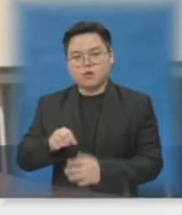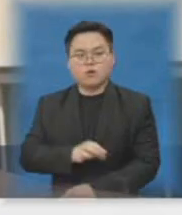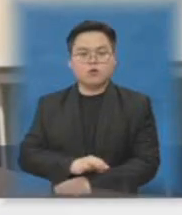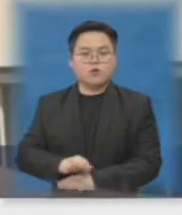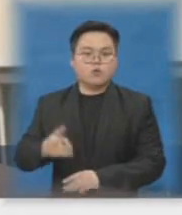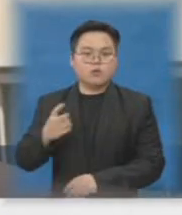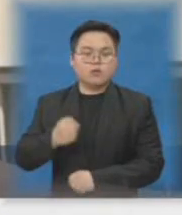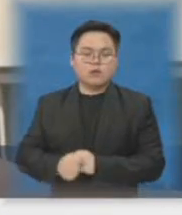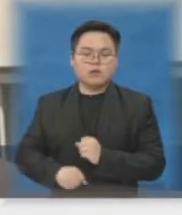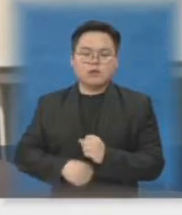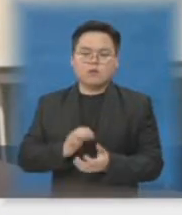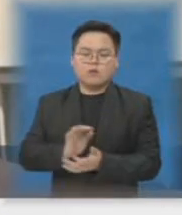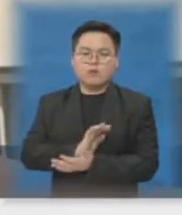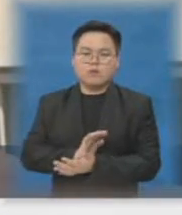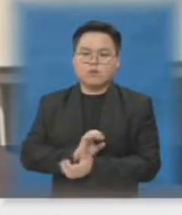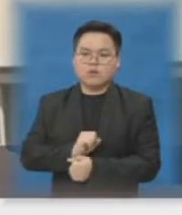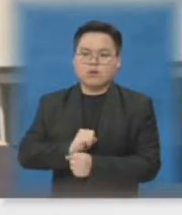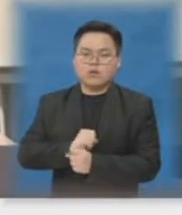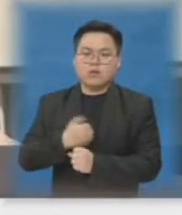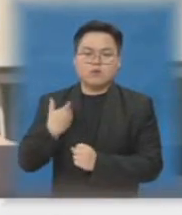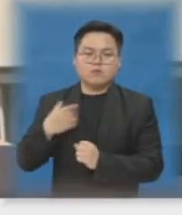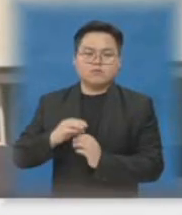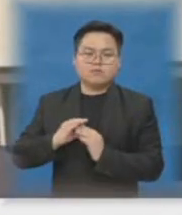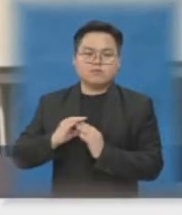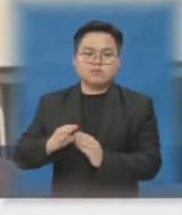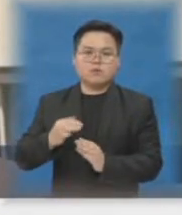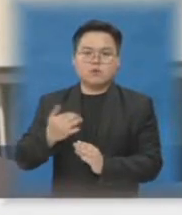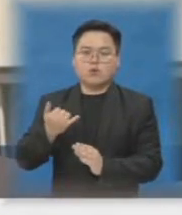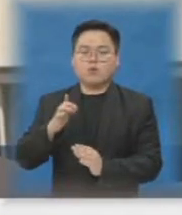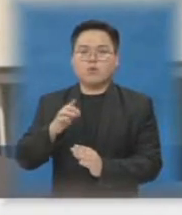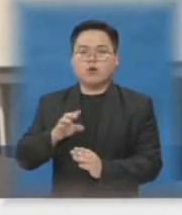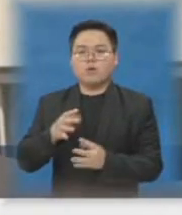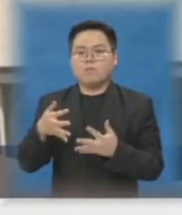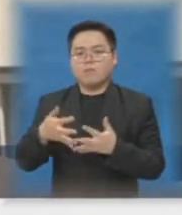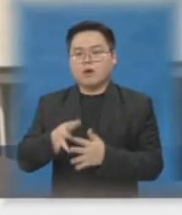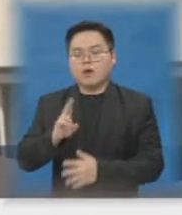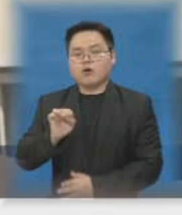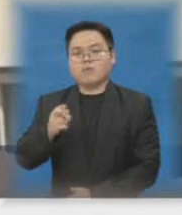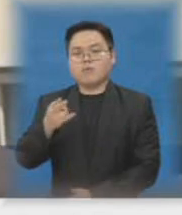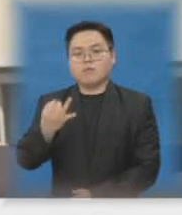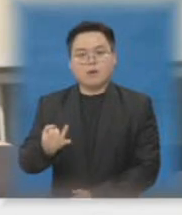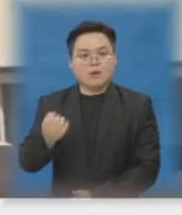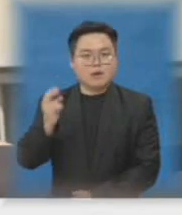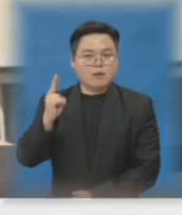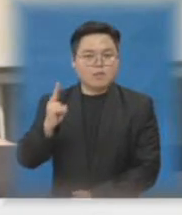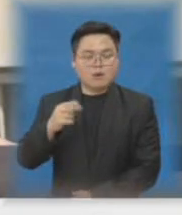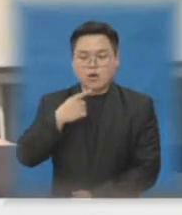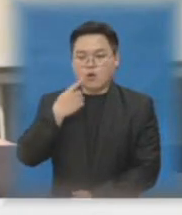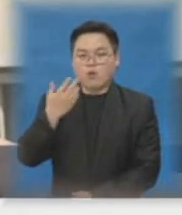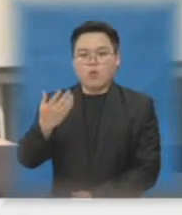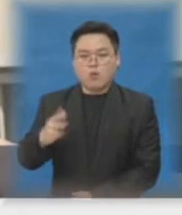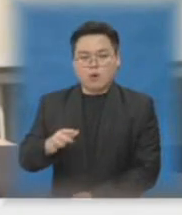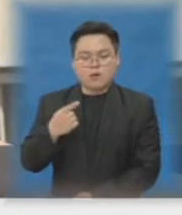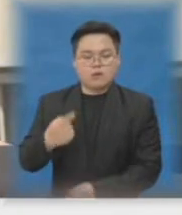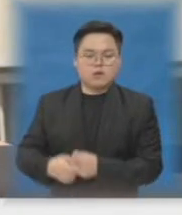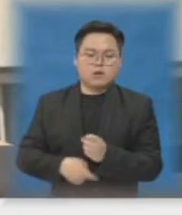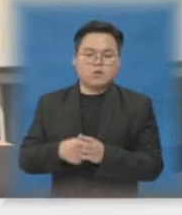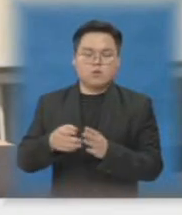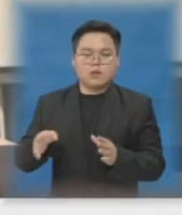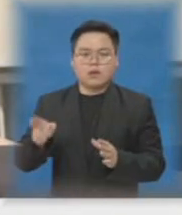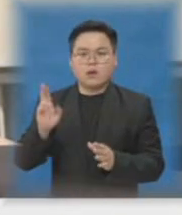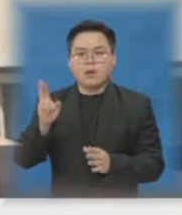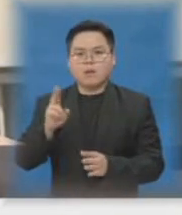ажиллагааг эрчимжүүлэх даалгаврыг одоо нийслэлийн орон сууцны корпорацид өгсөн. Ингээд бид нар жил гаруй хугацаанд бас барилгын